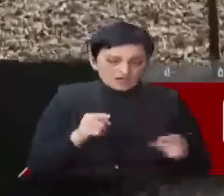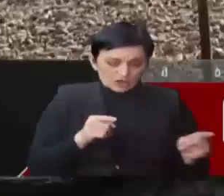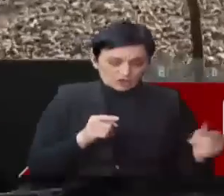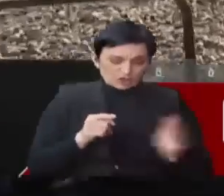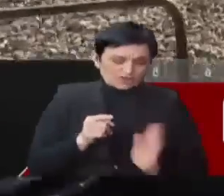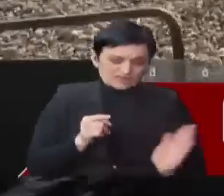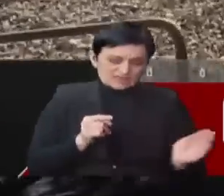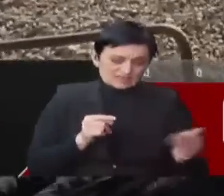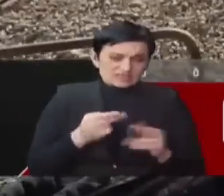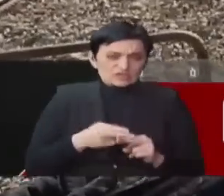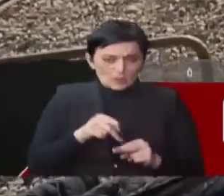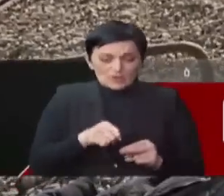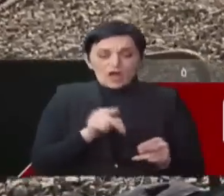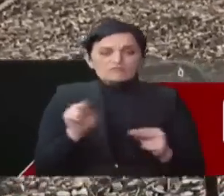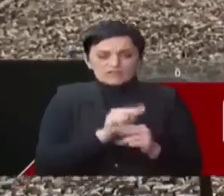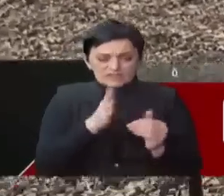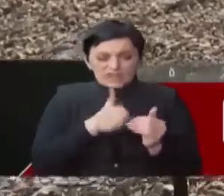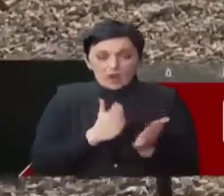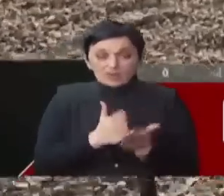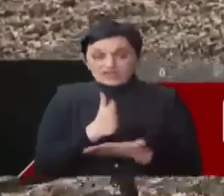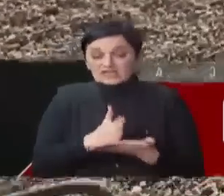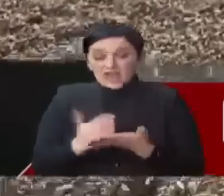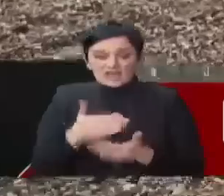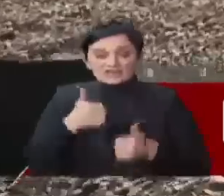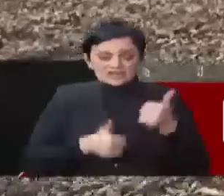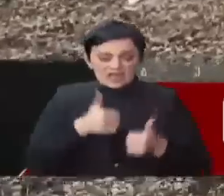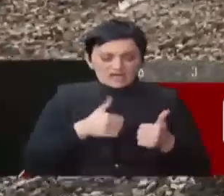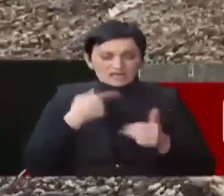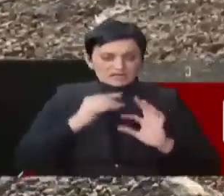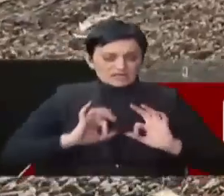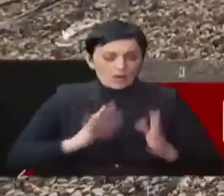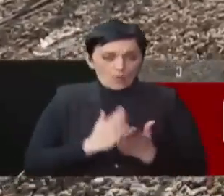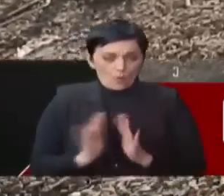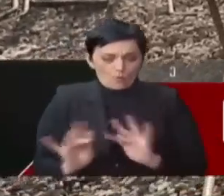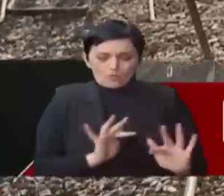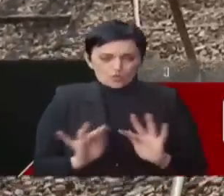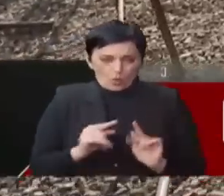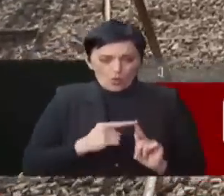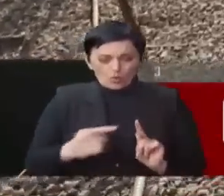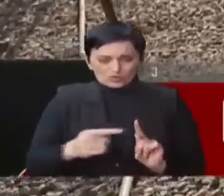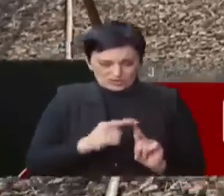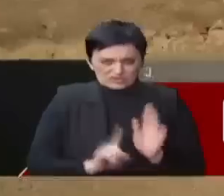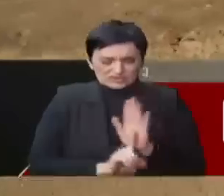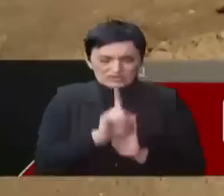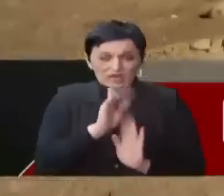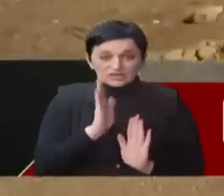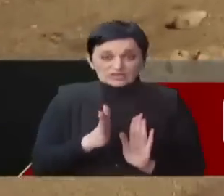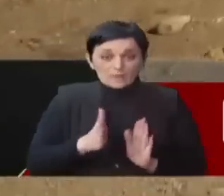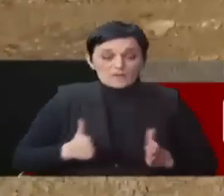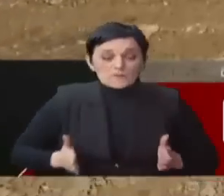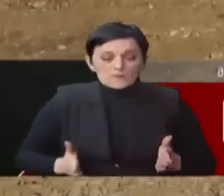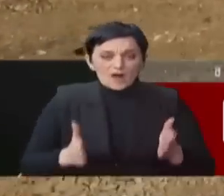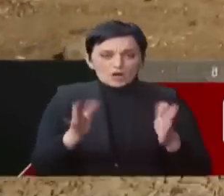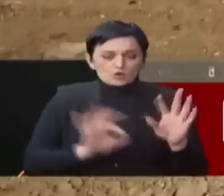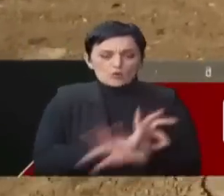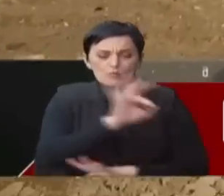გზების გარკვეული მონაკვეთები დასრულებულია. Ნაწილზე კი ტენდერი გამოცხადებულია და პროცესი უახლოეს მომავალში დაიწყება. Მაგისტრალის